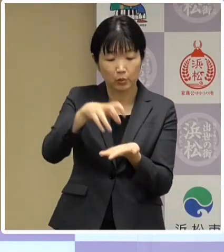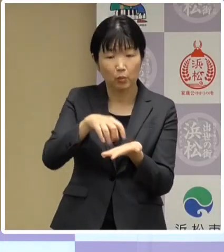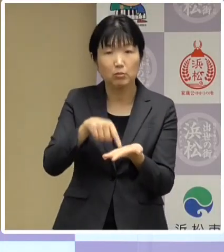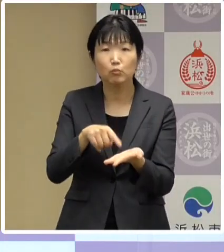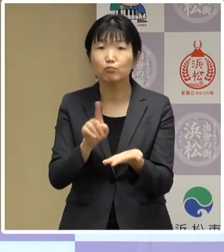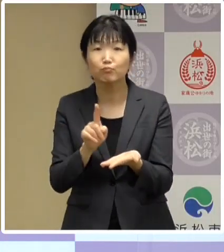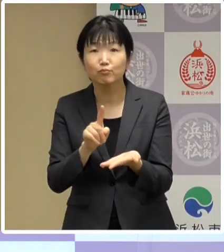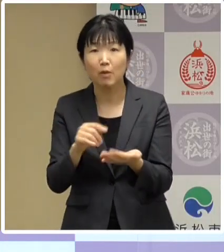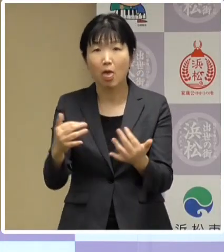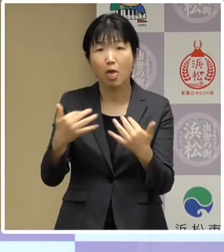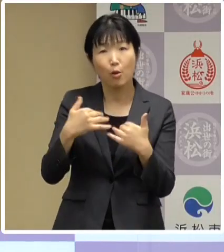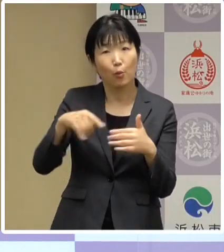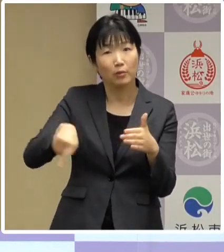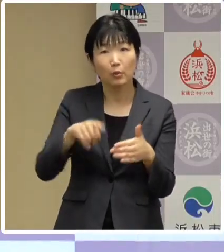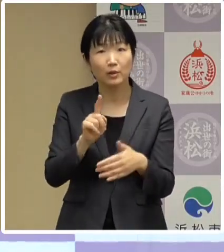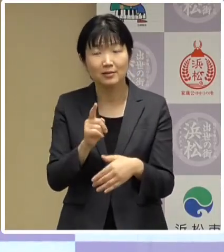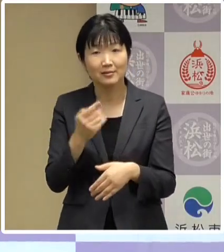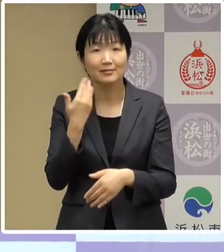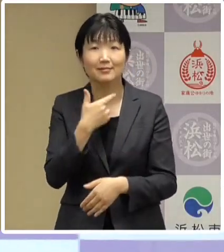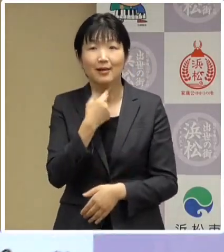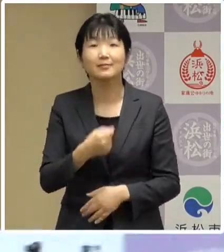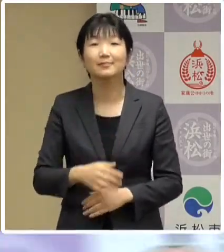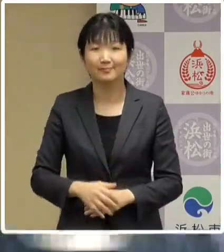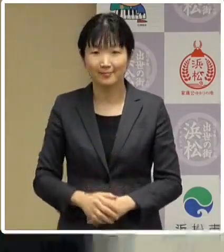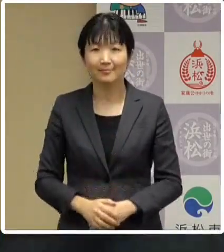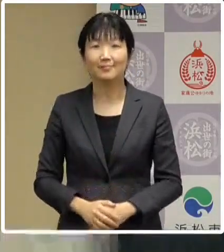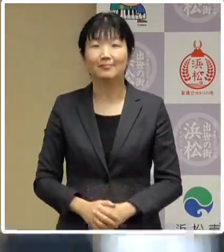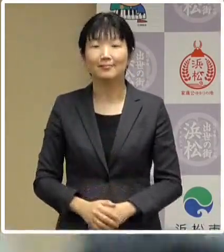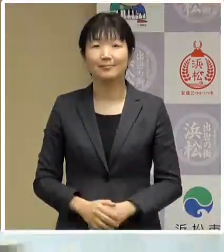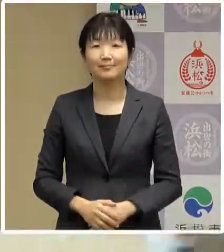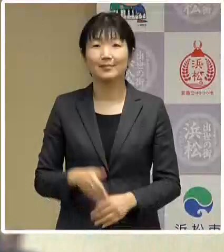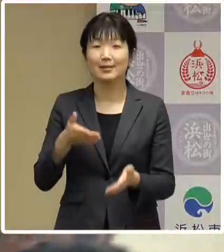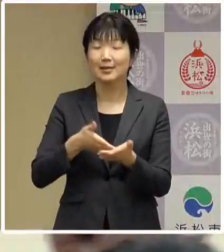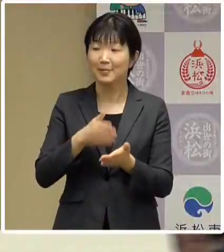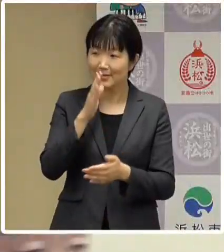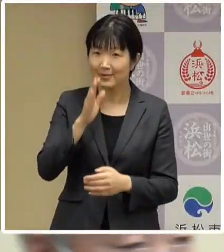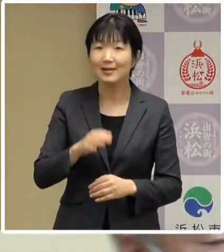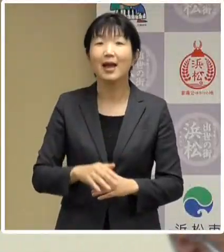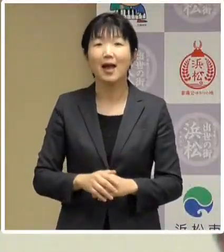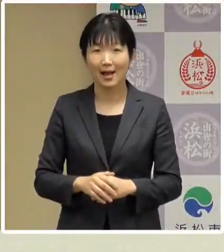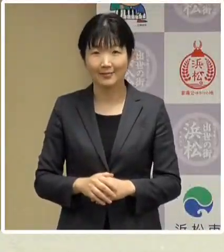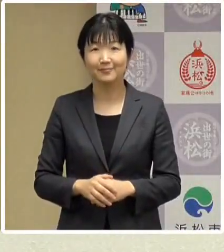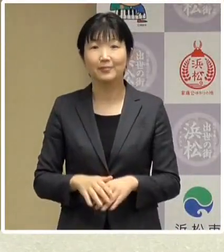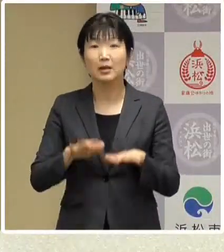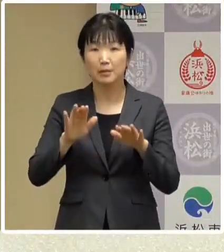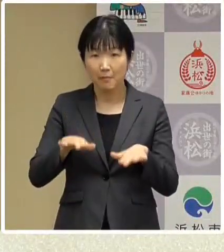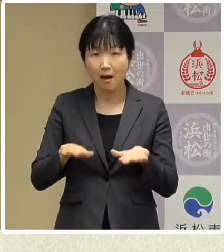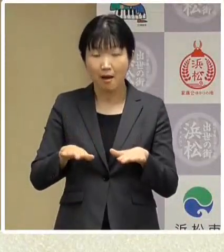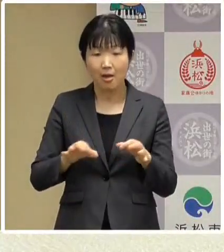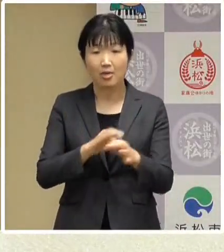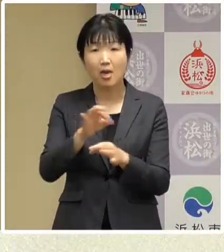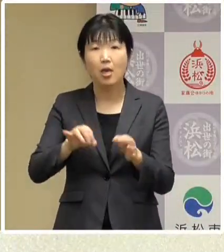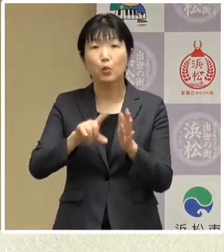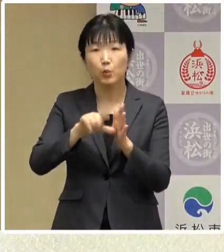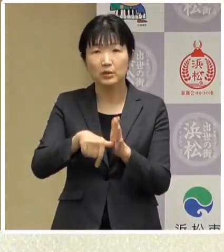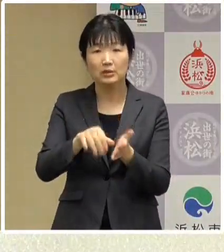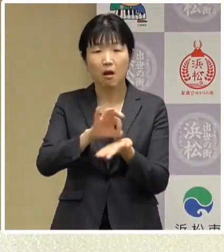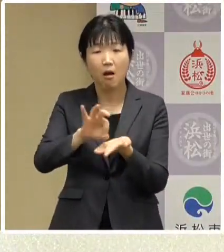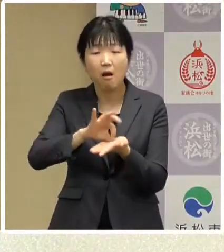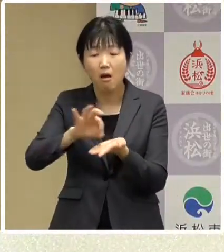はちょっとご説明いただければと思います。 はい、お願いします。はい、 経常費用の増加の部分でございますけれ